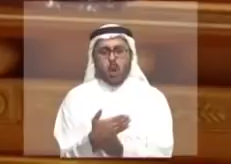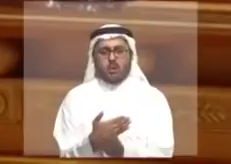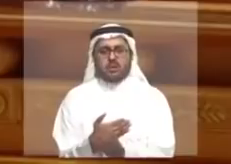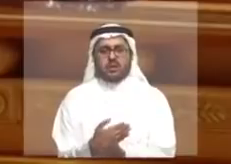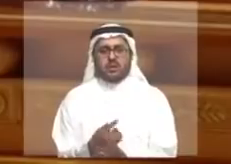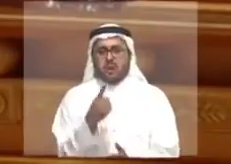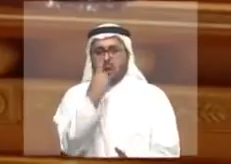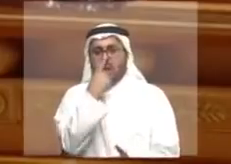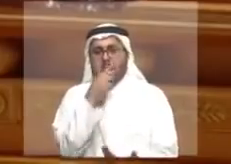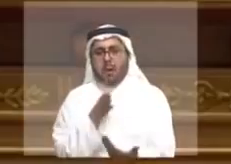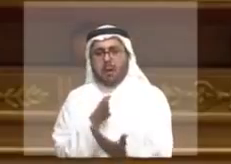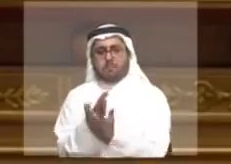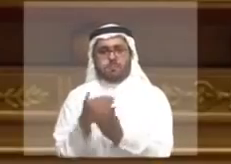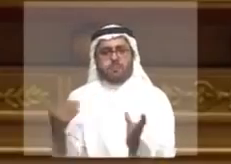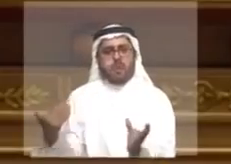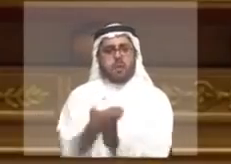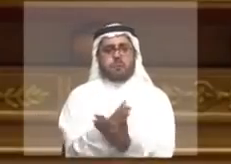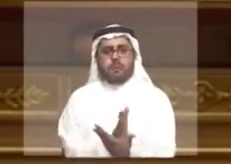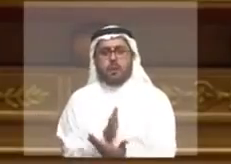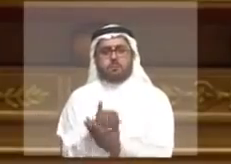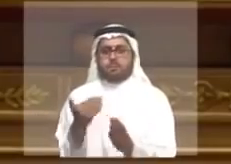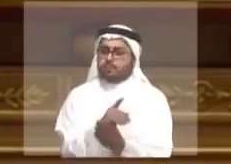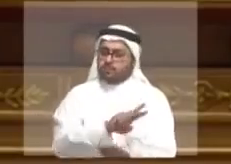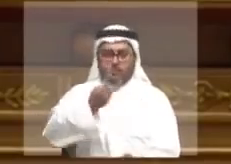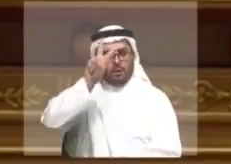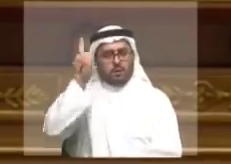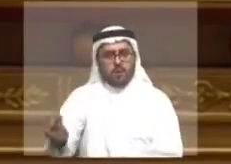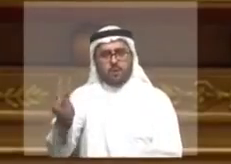في شؤون الداخلية للدول العربية